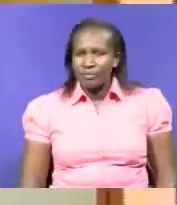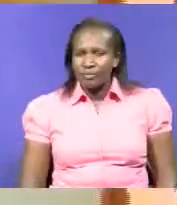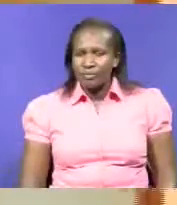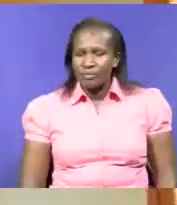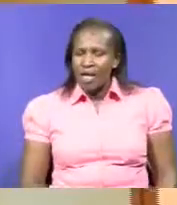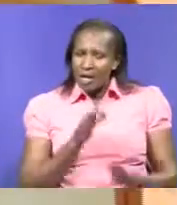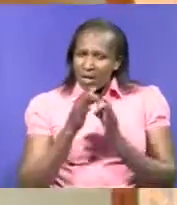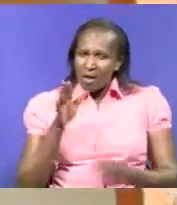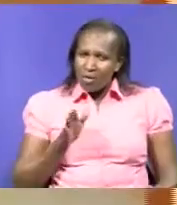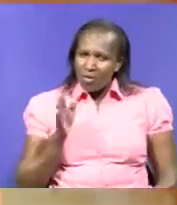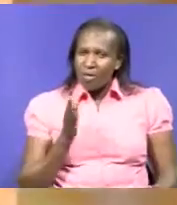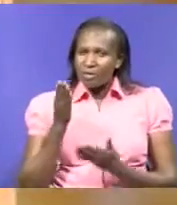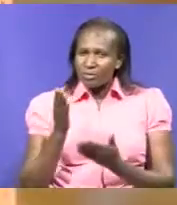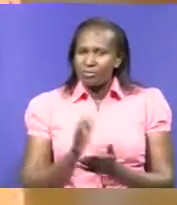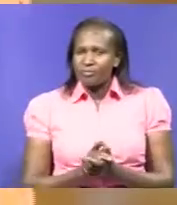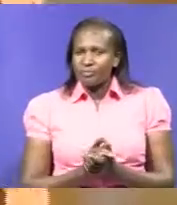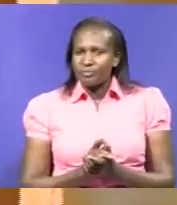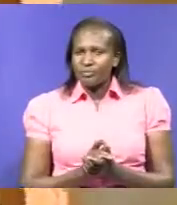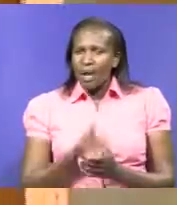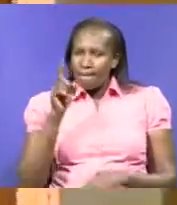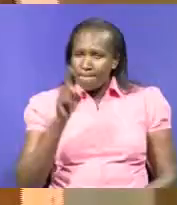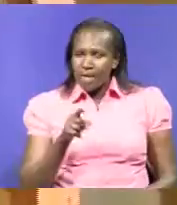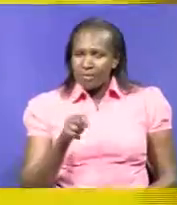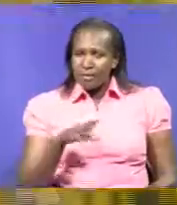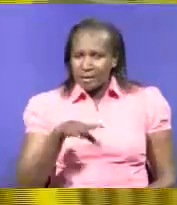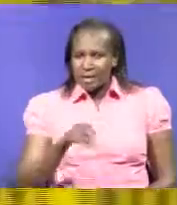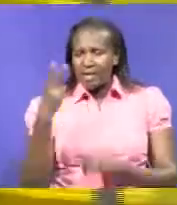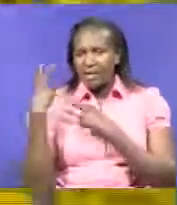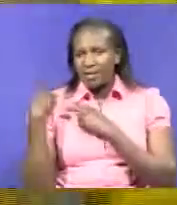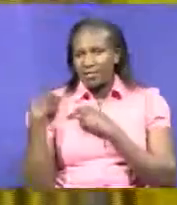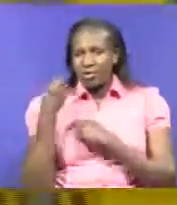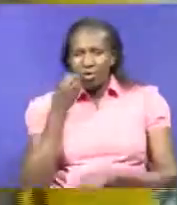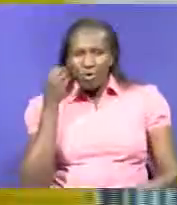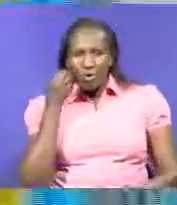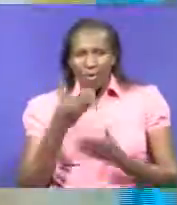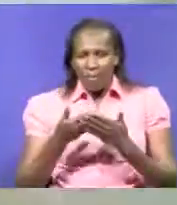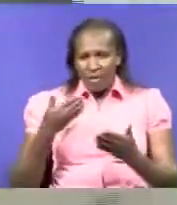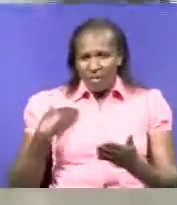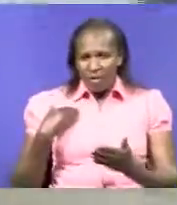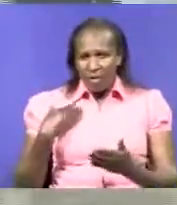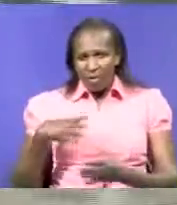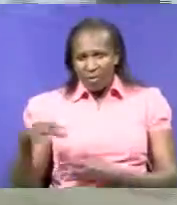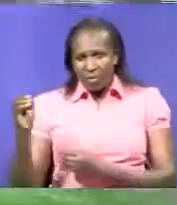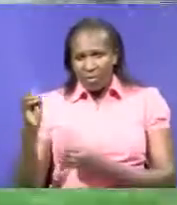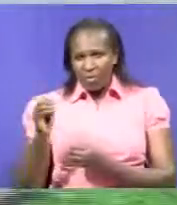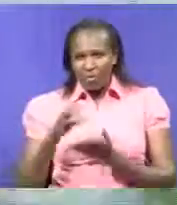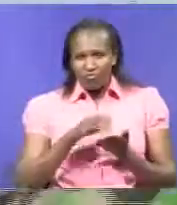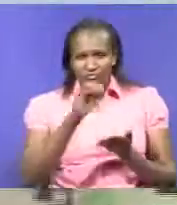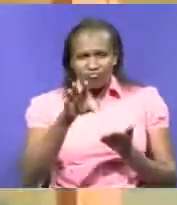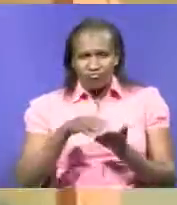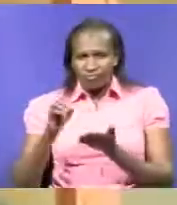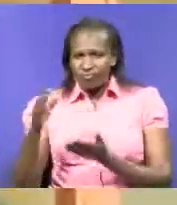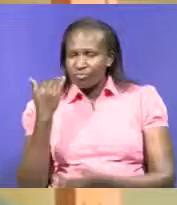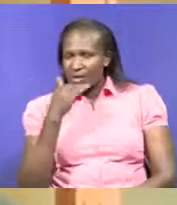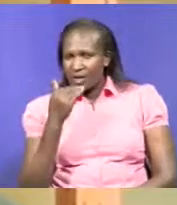Akiwa mama sharti kukamilisha majukumu yake ya nyumbani kabla yake kwenda barabarani kusambaza vitafunio